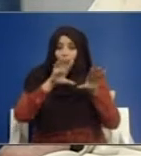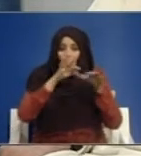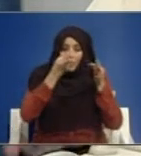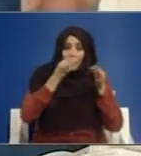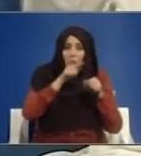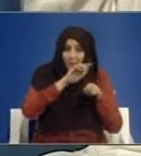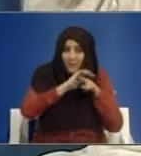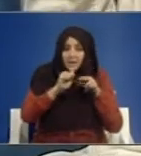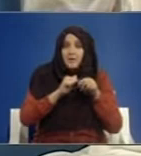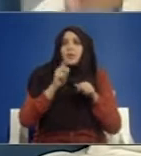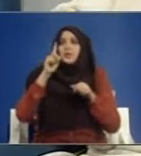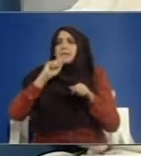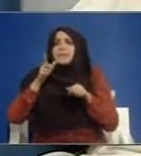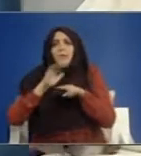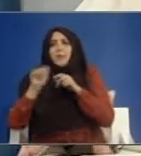هناك مأمورات